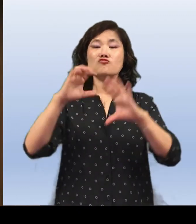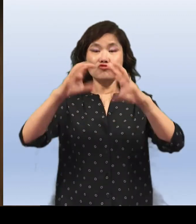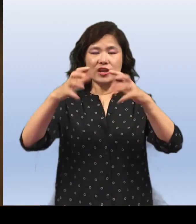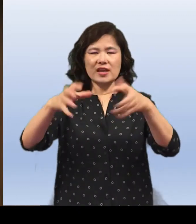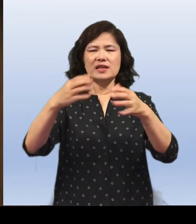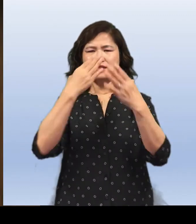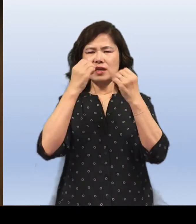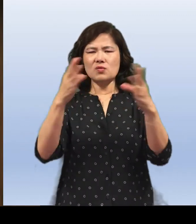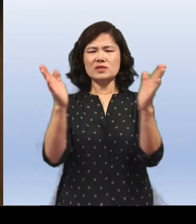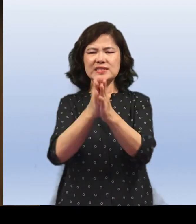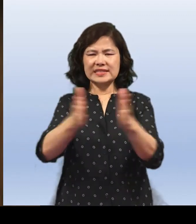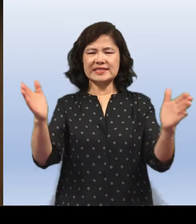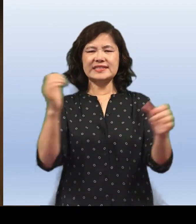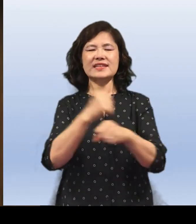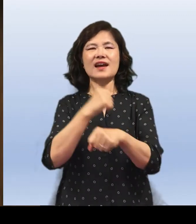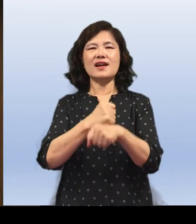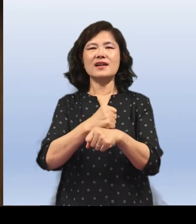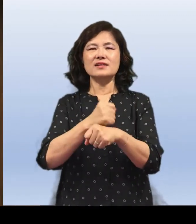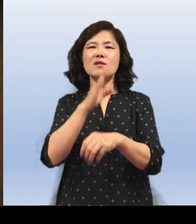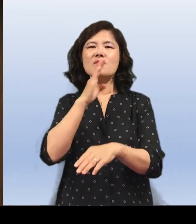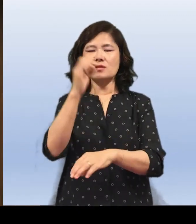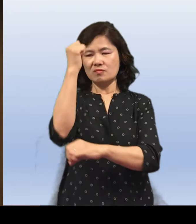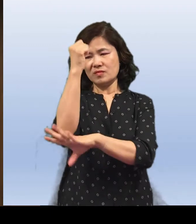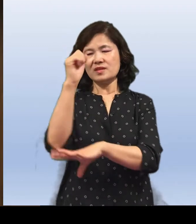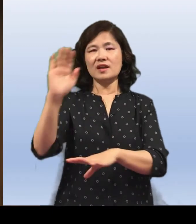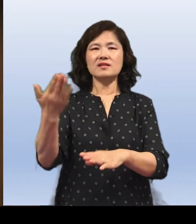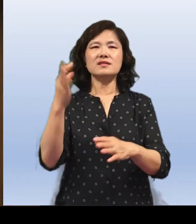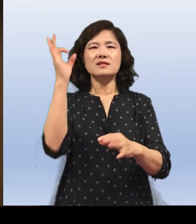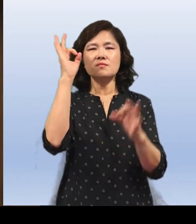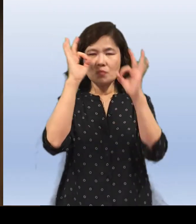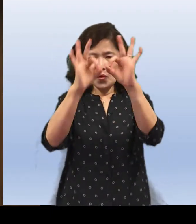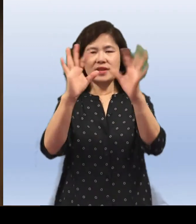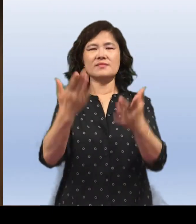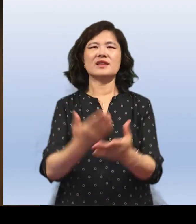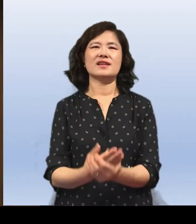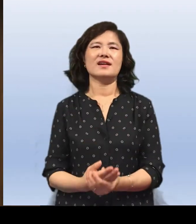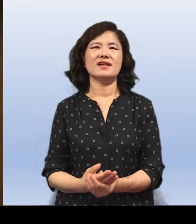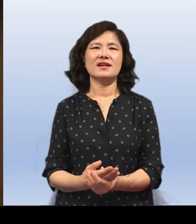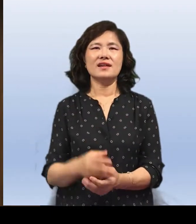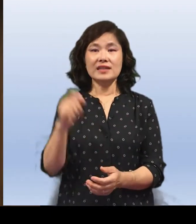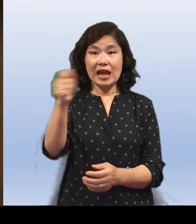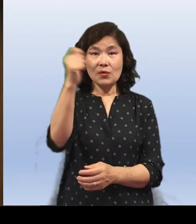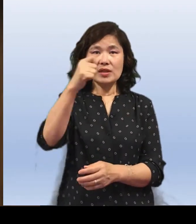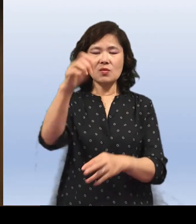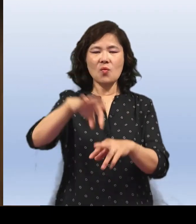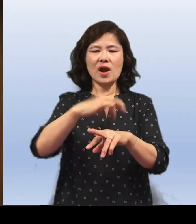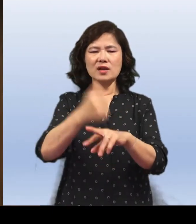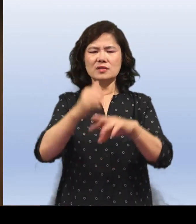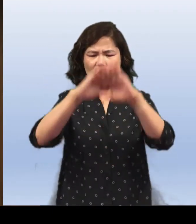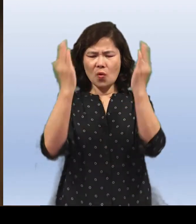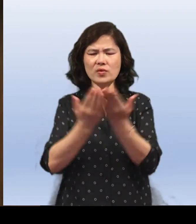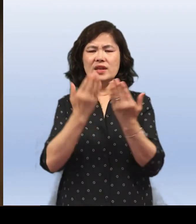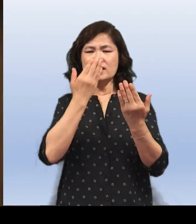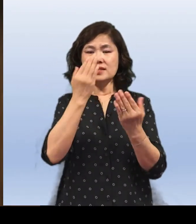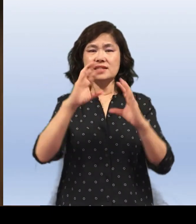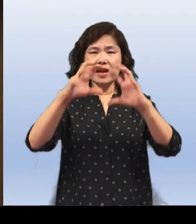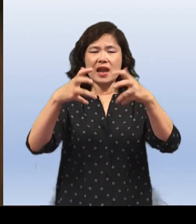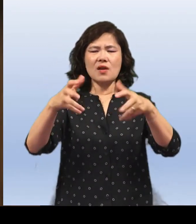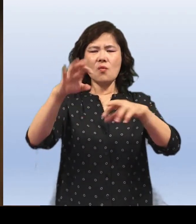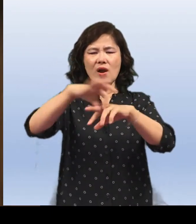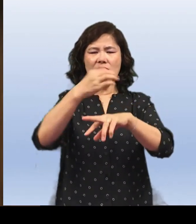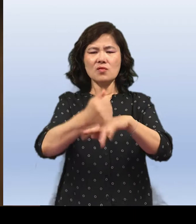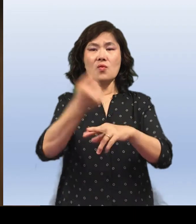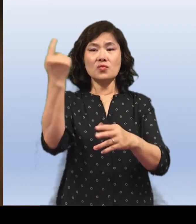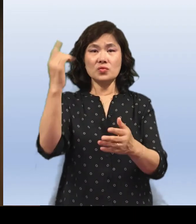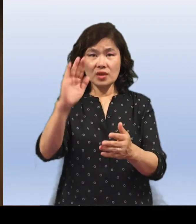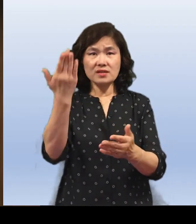시작에 동력을 삼았던 것을 우리는 살펴볼 수 있습니다. 여러분, 다윗은 온 이스라엘 왕으로 등극했을 때에